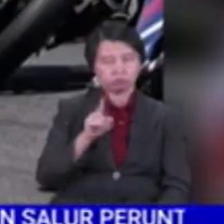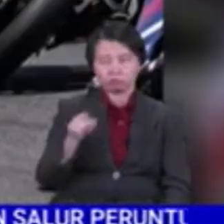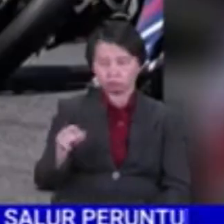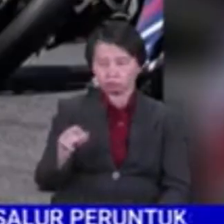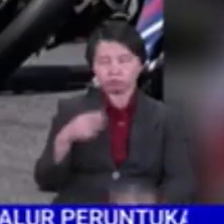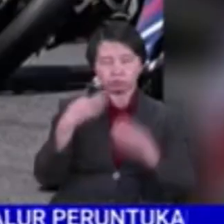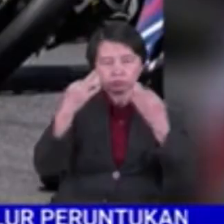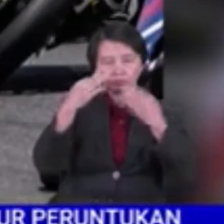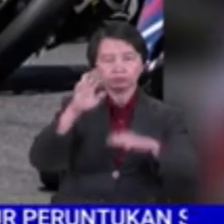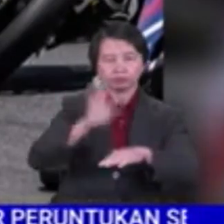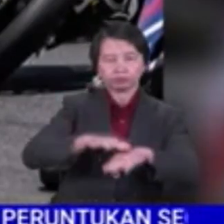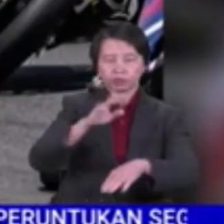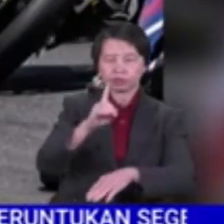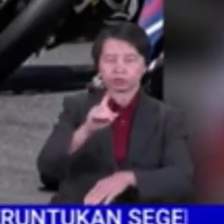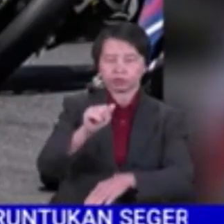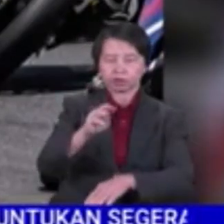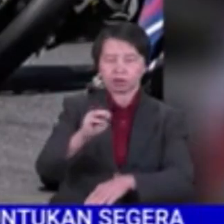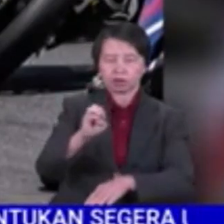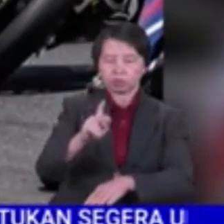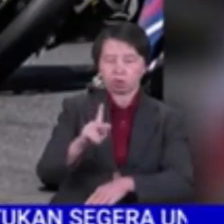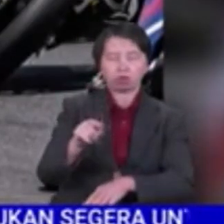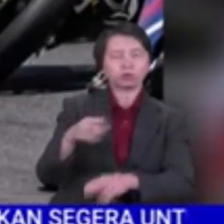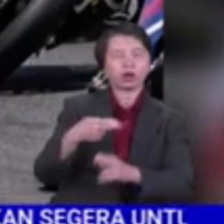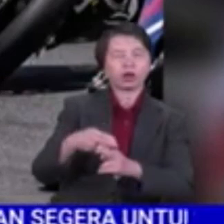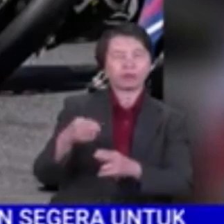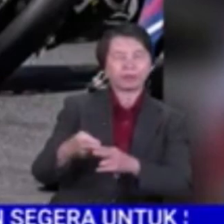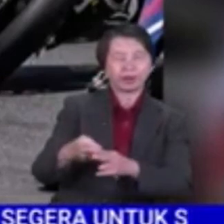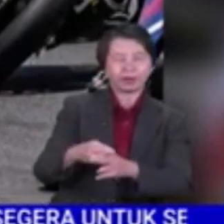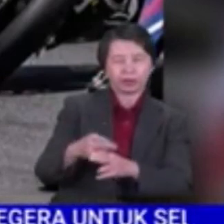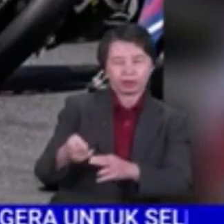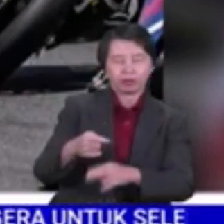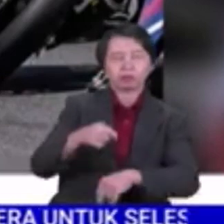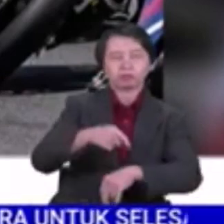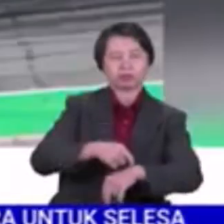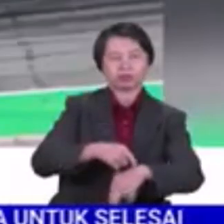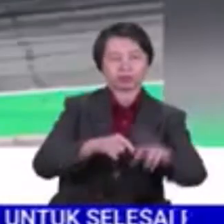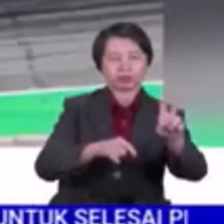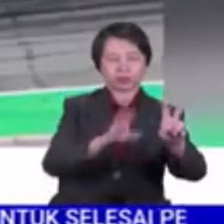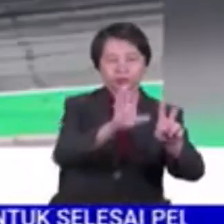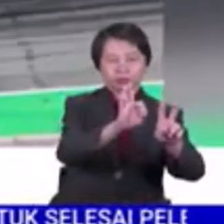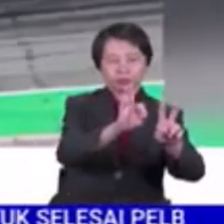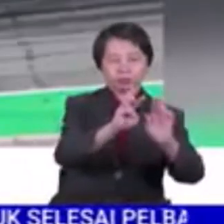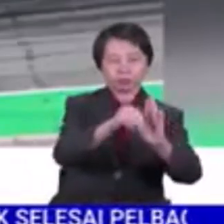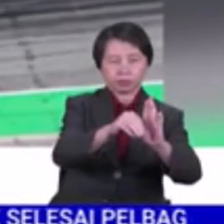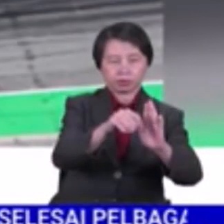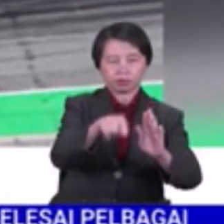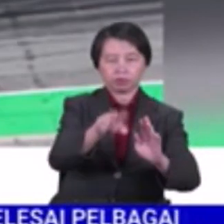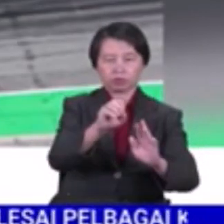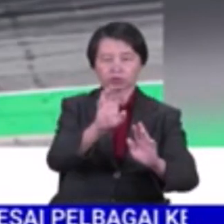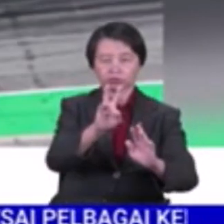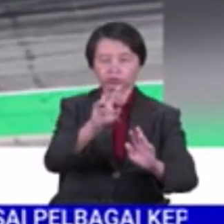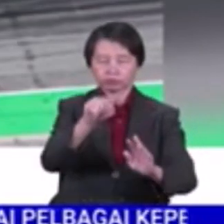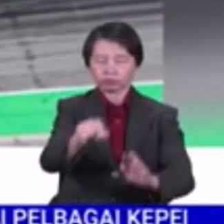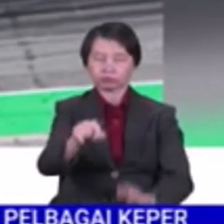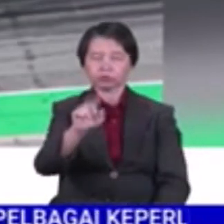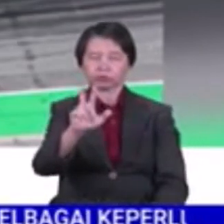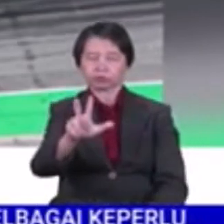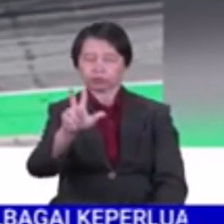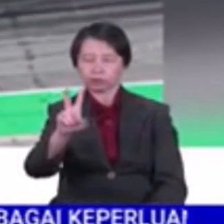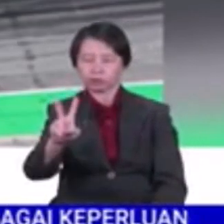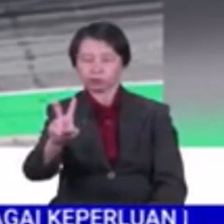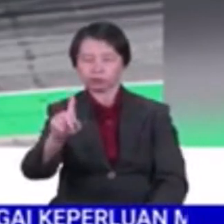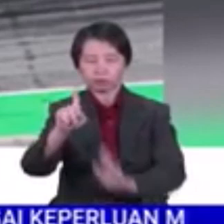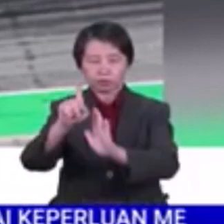atau lebih populer dengan panggilan damok menyelamatkan perlombaan dengan catatan Master 29 minit 07 perpuluhan